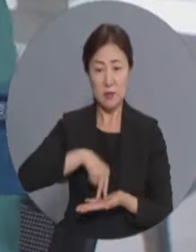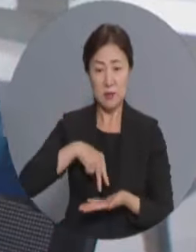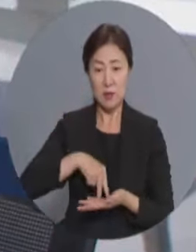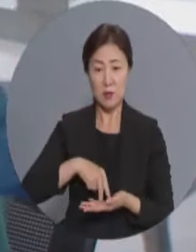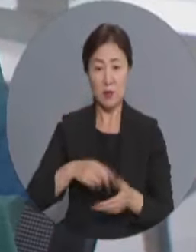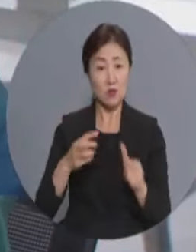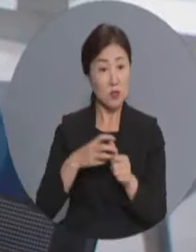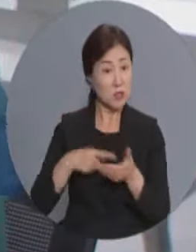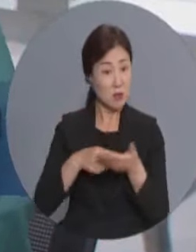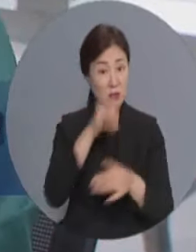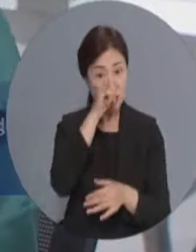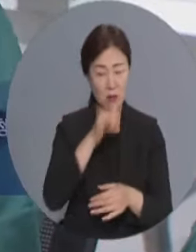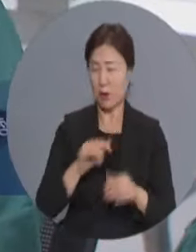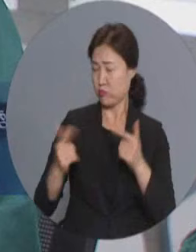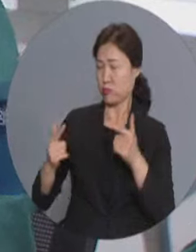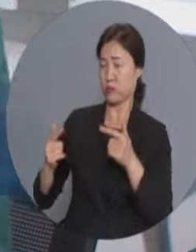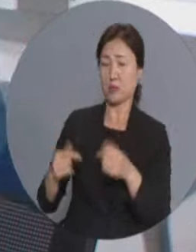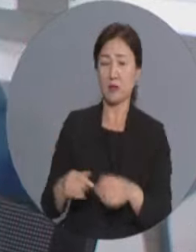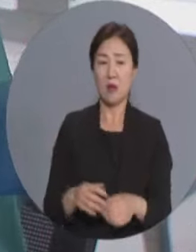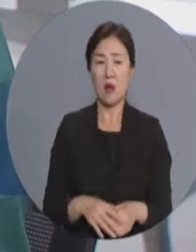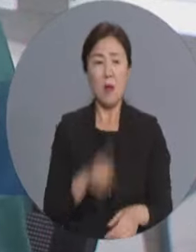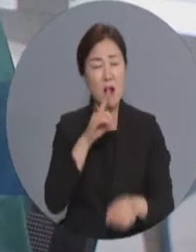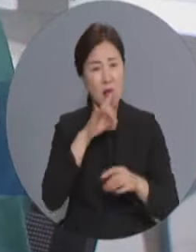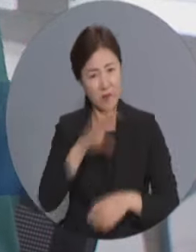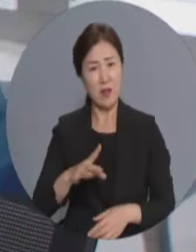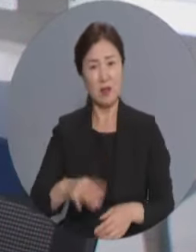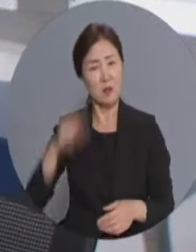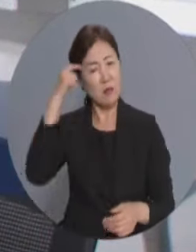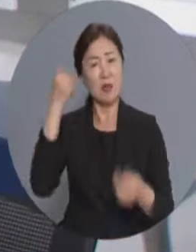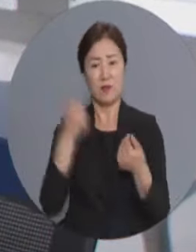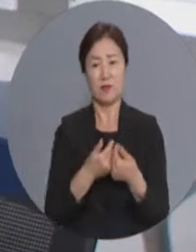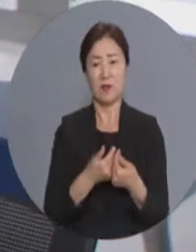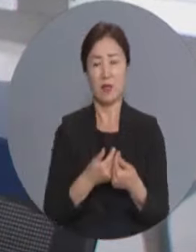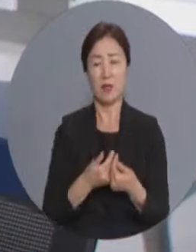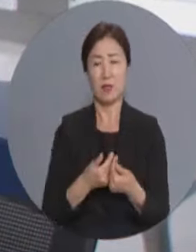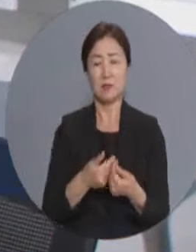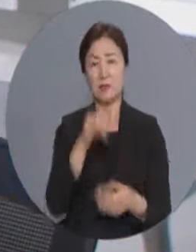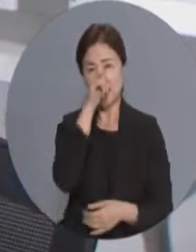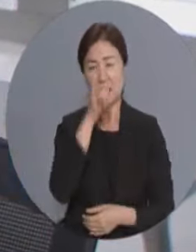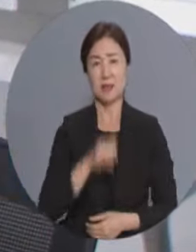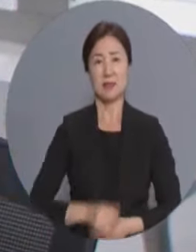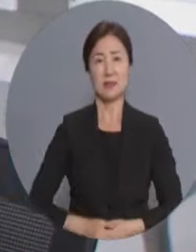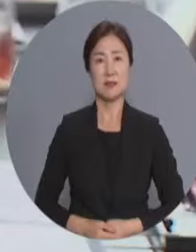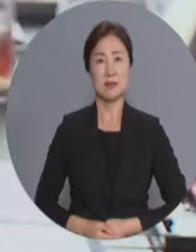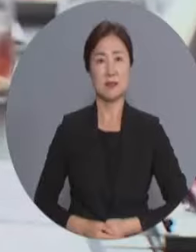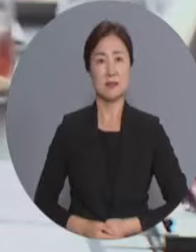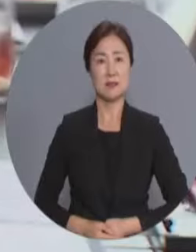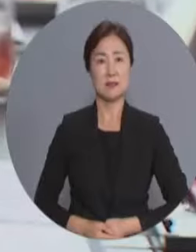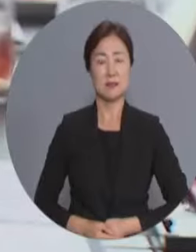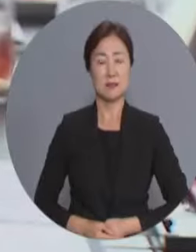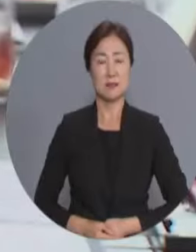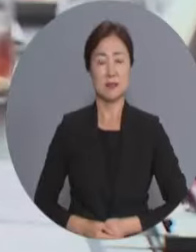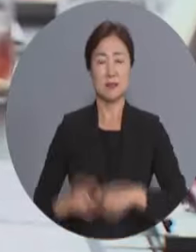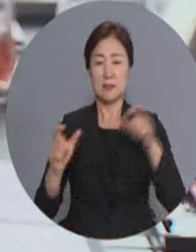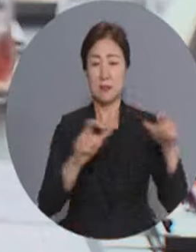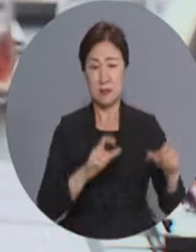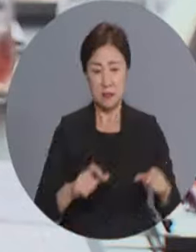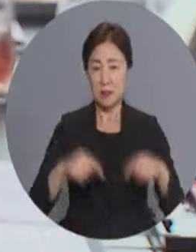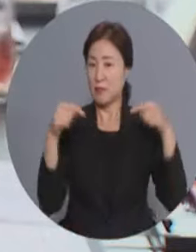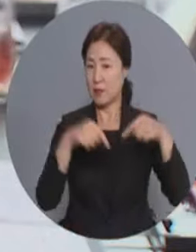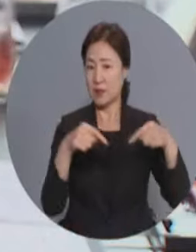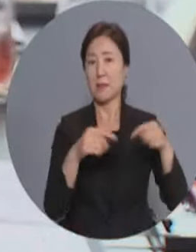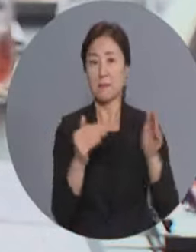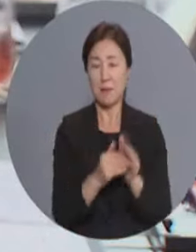우리 군이 신청했냐 안 했다 하니까 이건 말이 안 된다. 지금 벌써 반대 기류가 있어요. 지자체장과 면담을